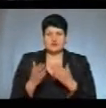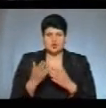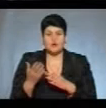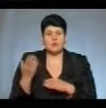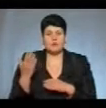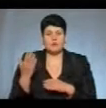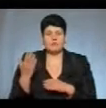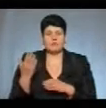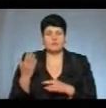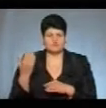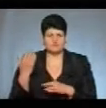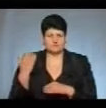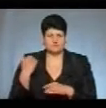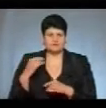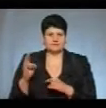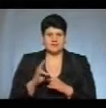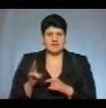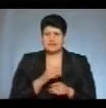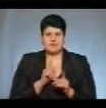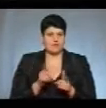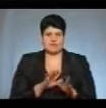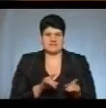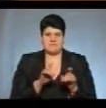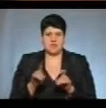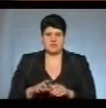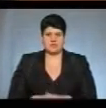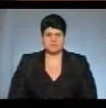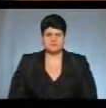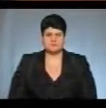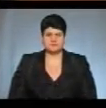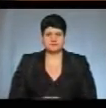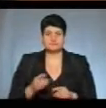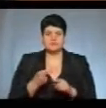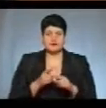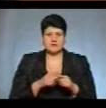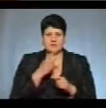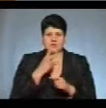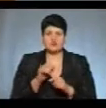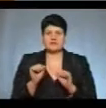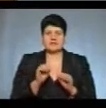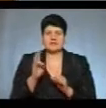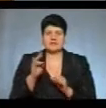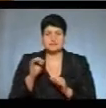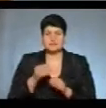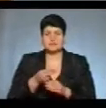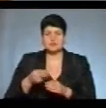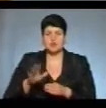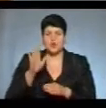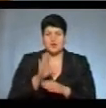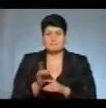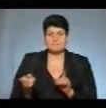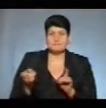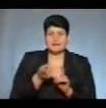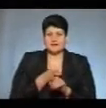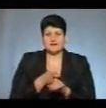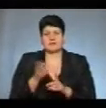попередній настоятель храму не погодиться перейти. На цих кадрах владика Нестор підписує указ про приєднання Суразької